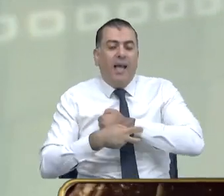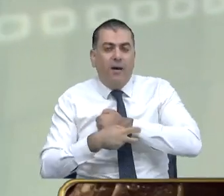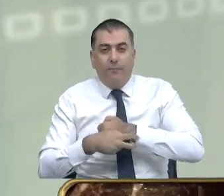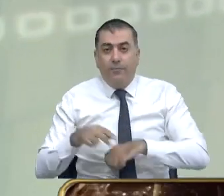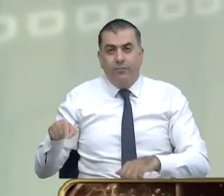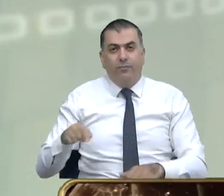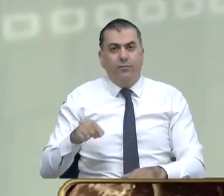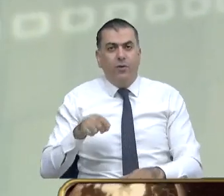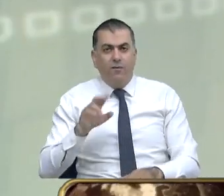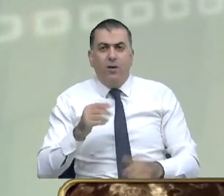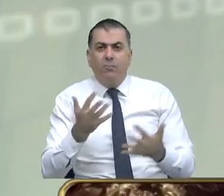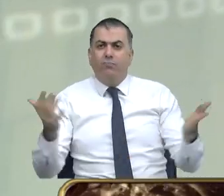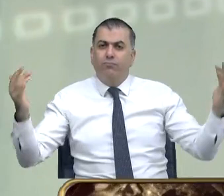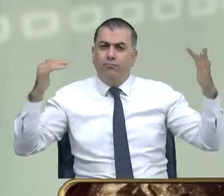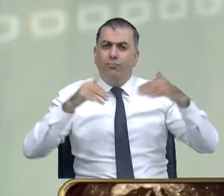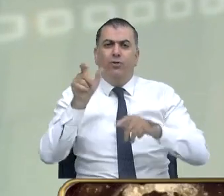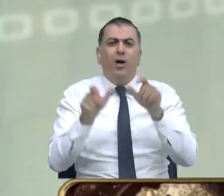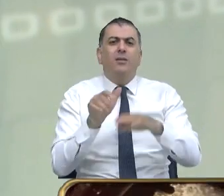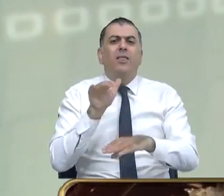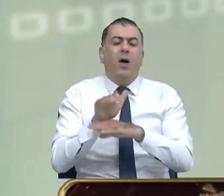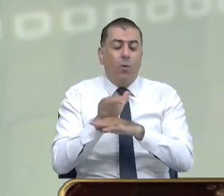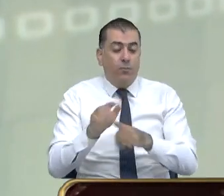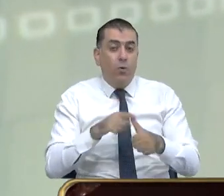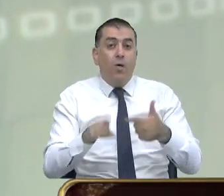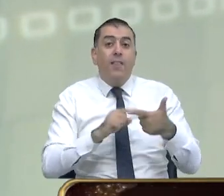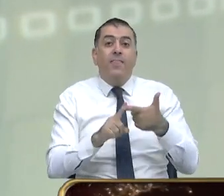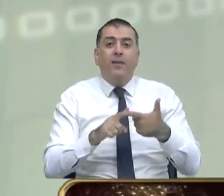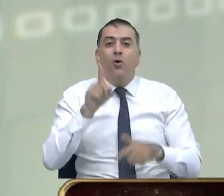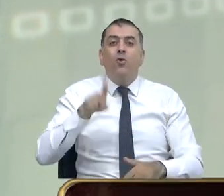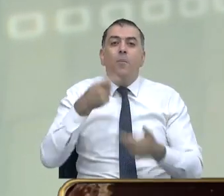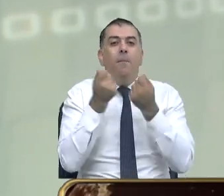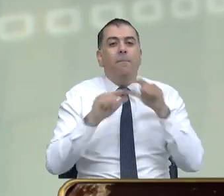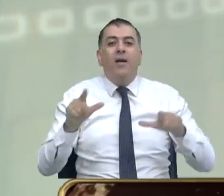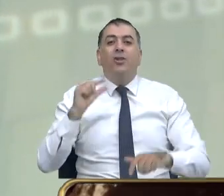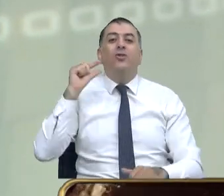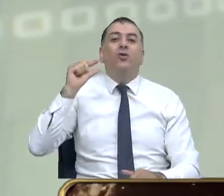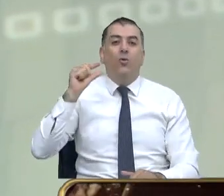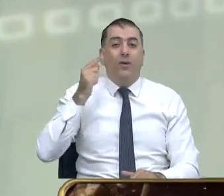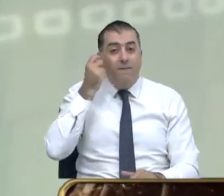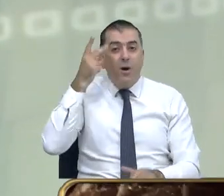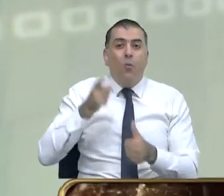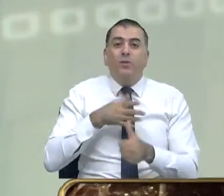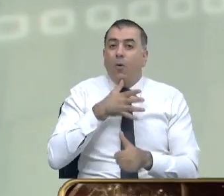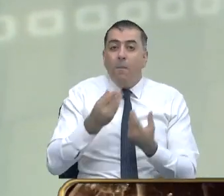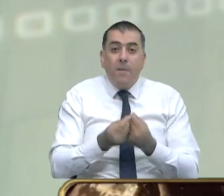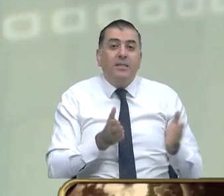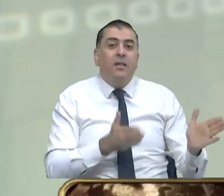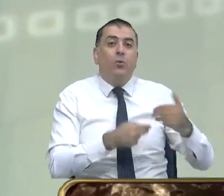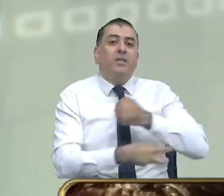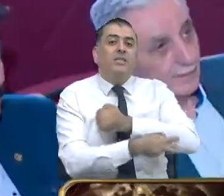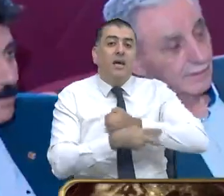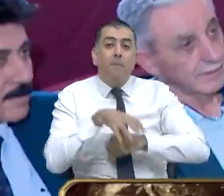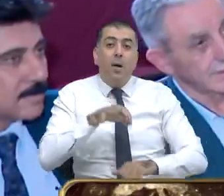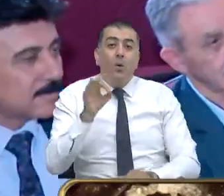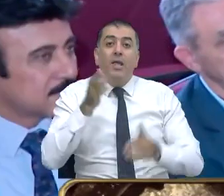فعاليات ملتقى الوعض والارشاد واليوم الخيري واليوم الطبي المجاني الذي تنظمه الوزاره وصندوق الزكاه في